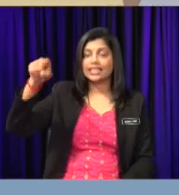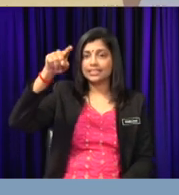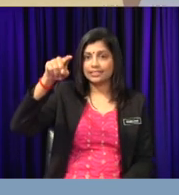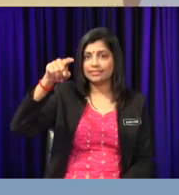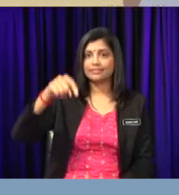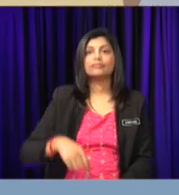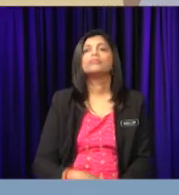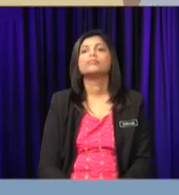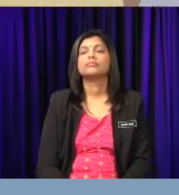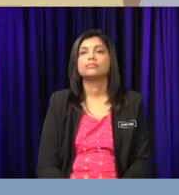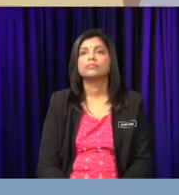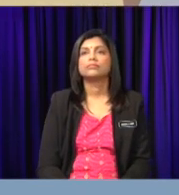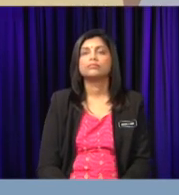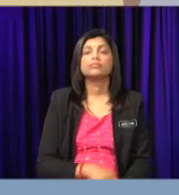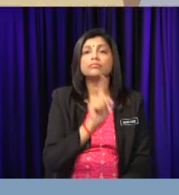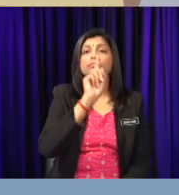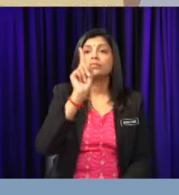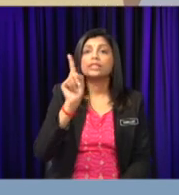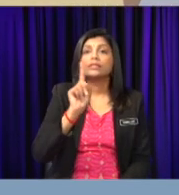anak dibulatkan